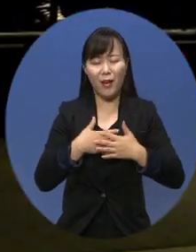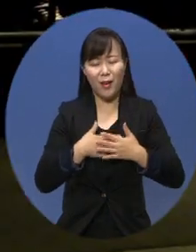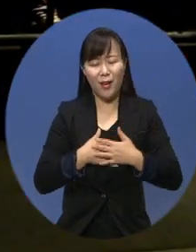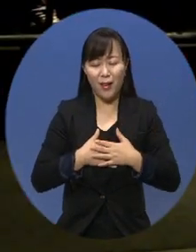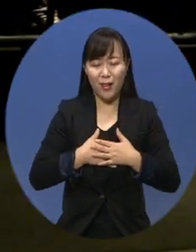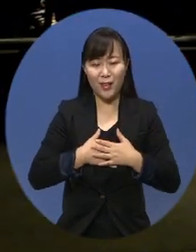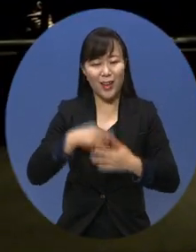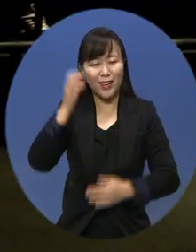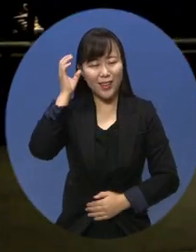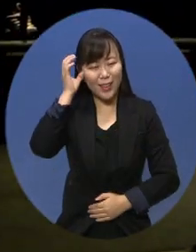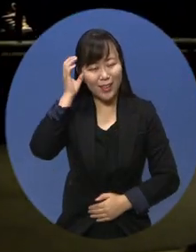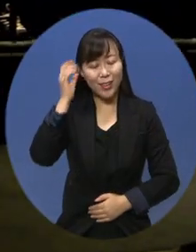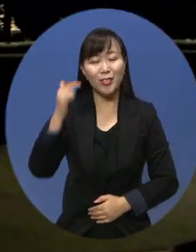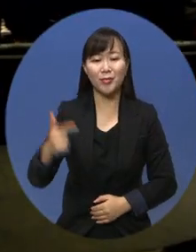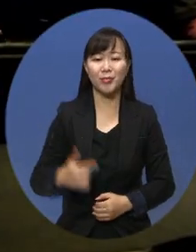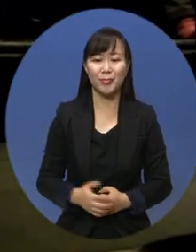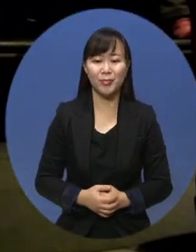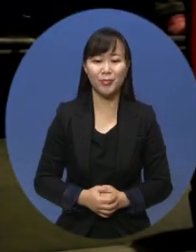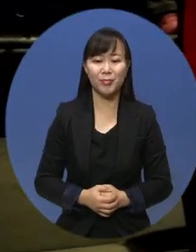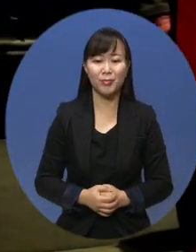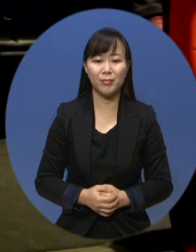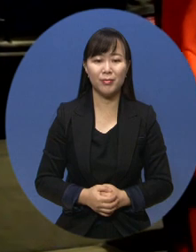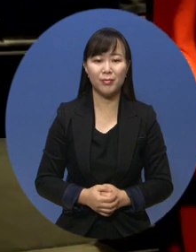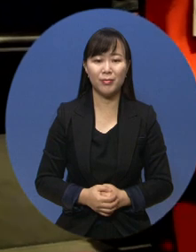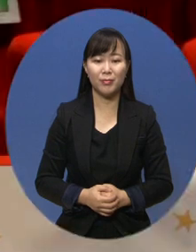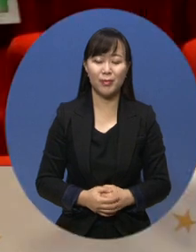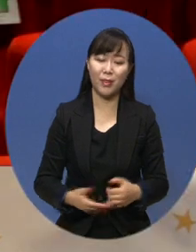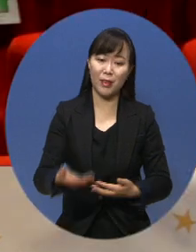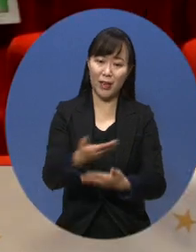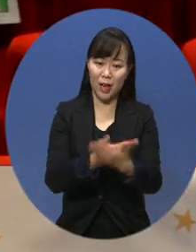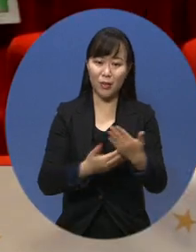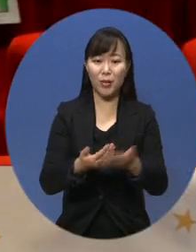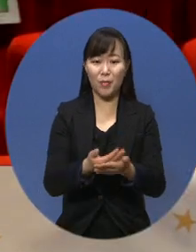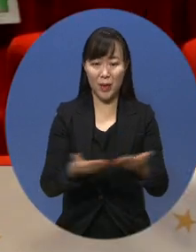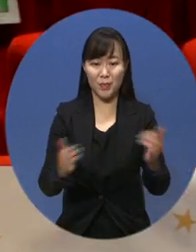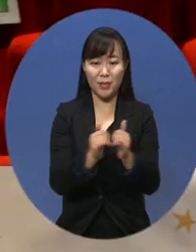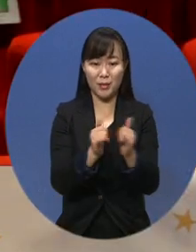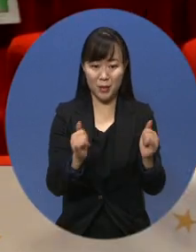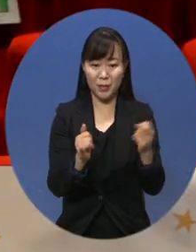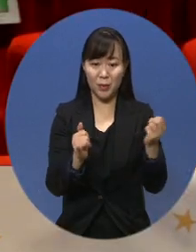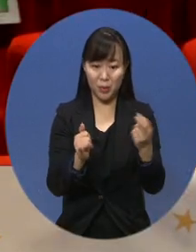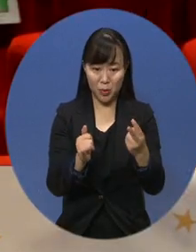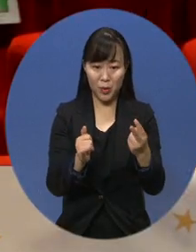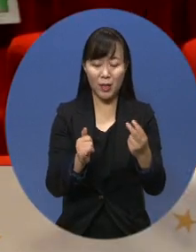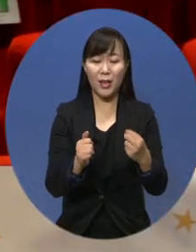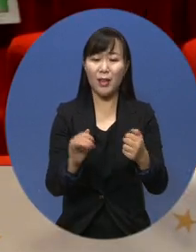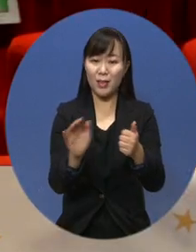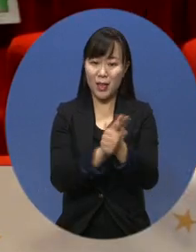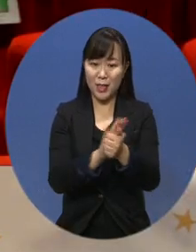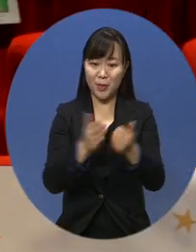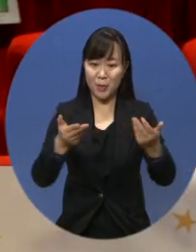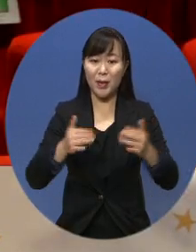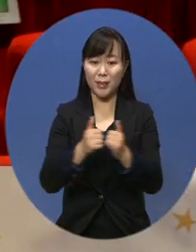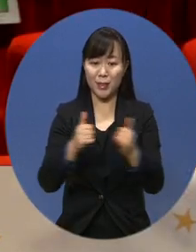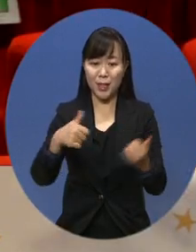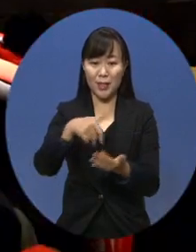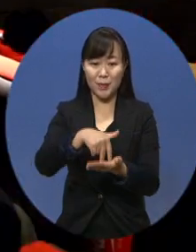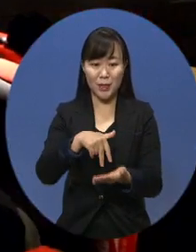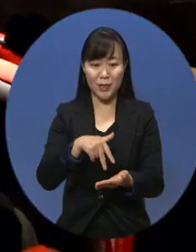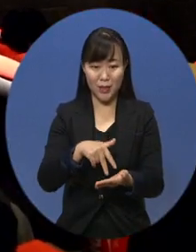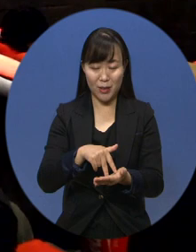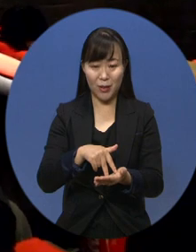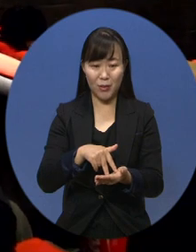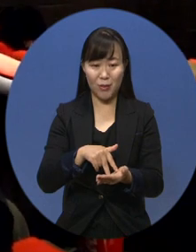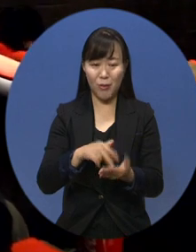기대가 보였습니다 나누고 베푸는 사람 에서 개 접을 받는 사람으로서 의 시간을